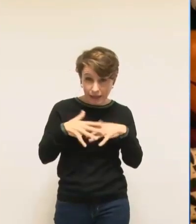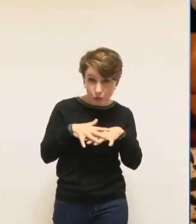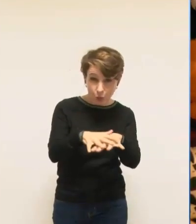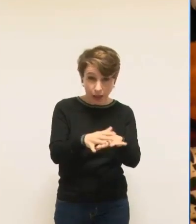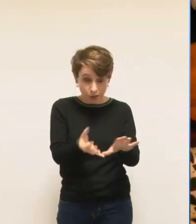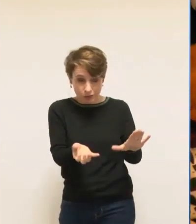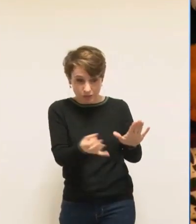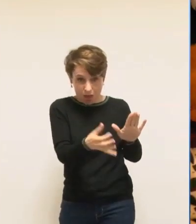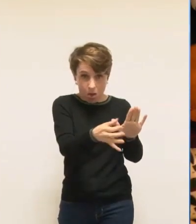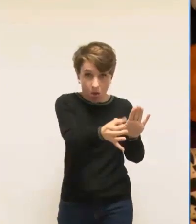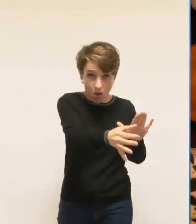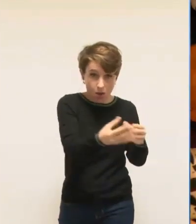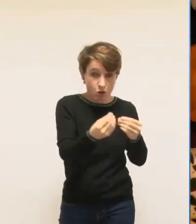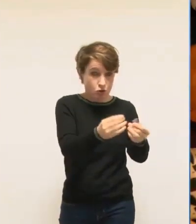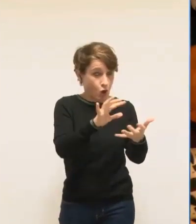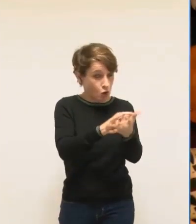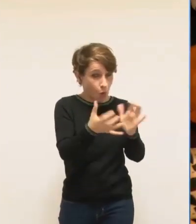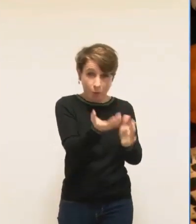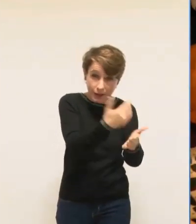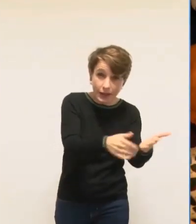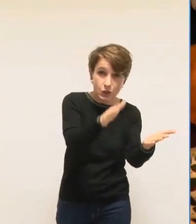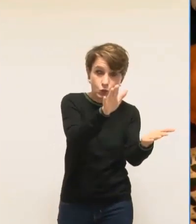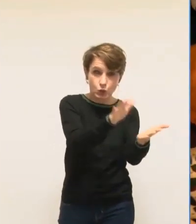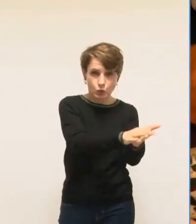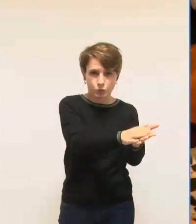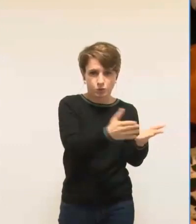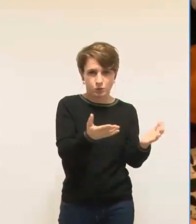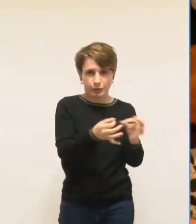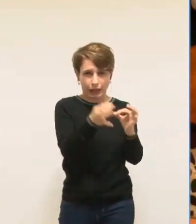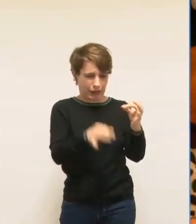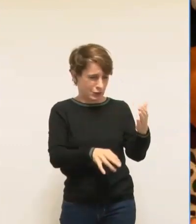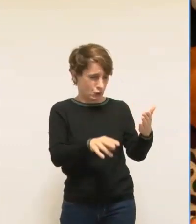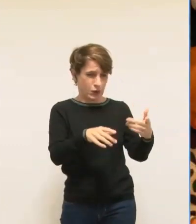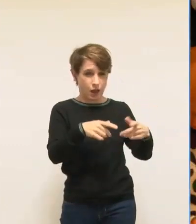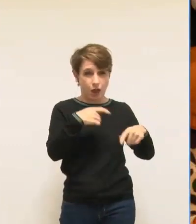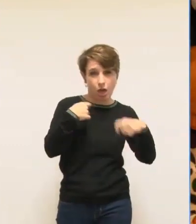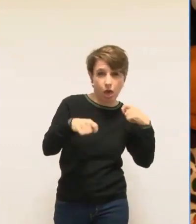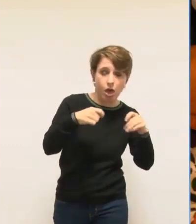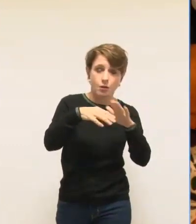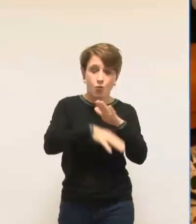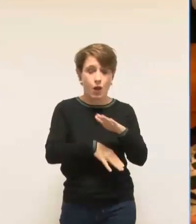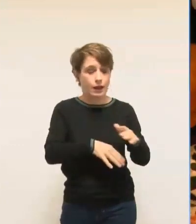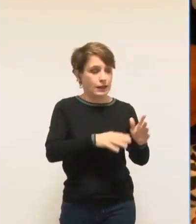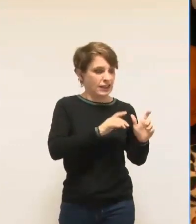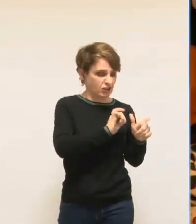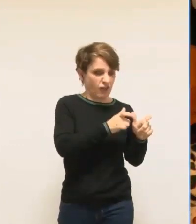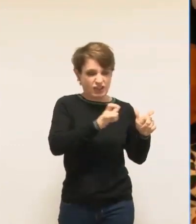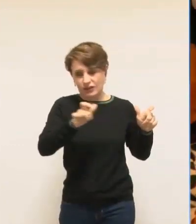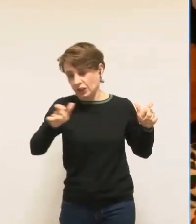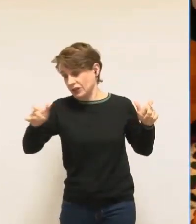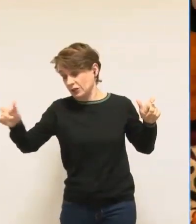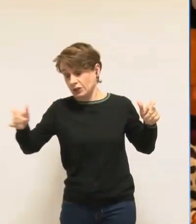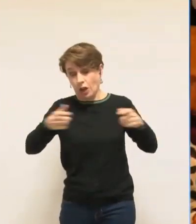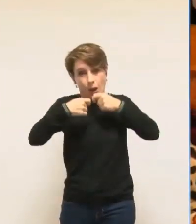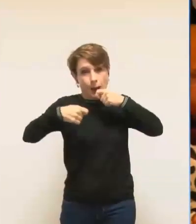nouvelles contraintes au détriment de la lisibilité, de la fluidité, hein, et finalement